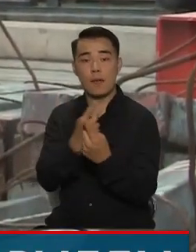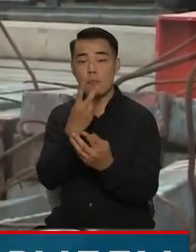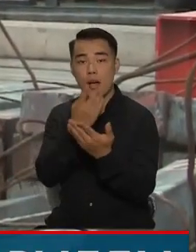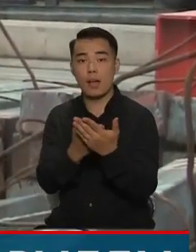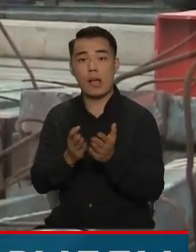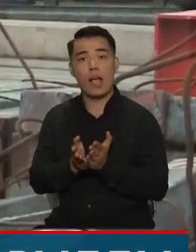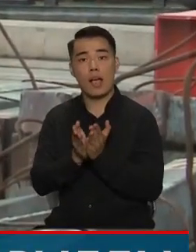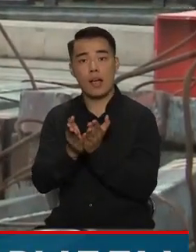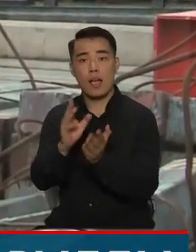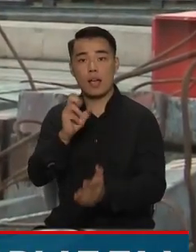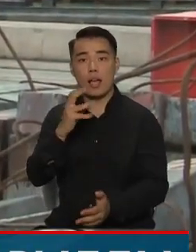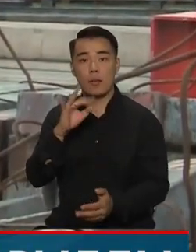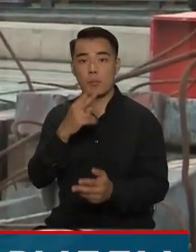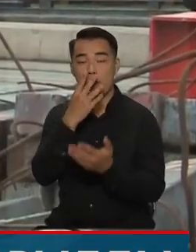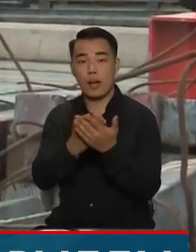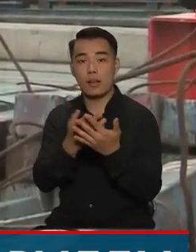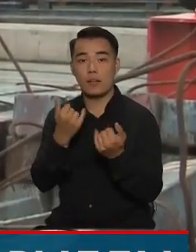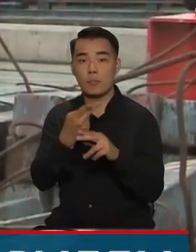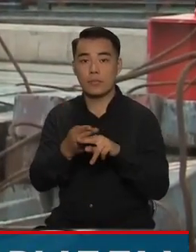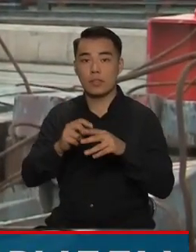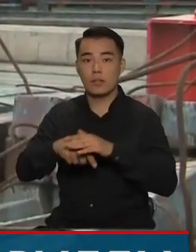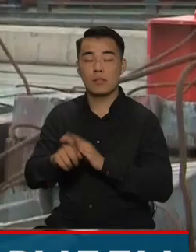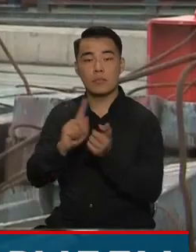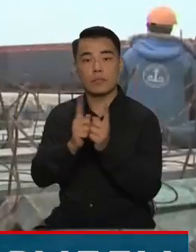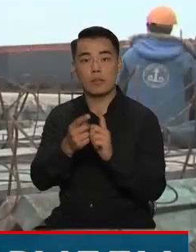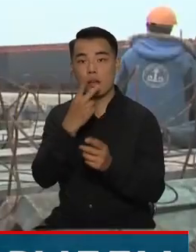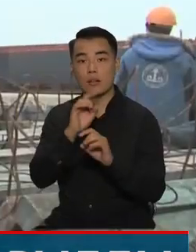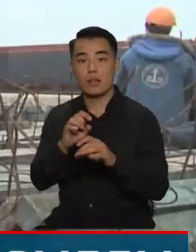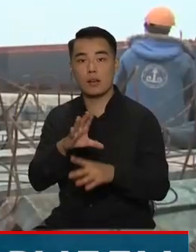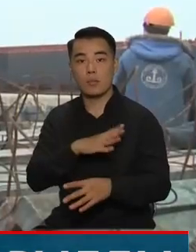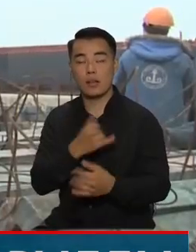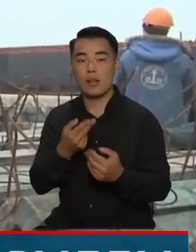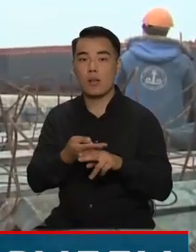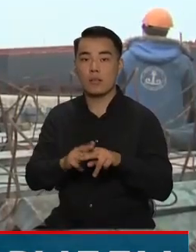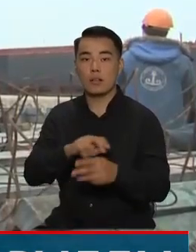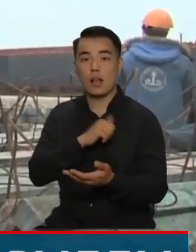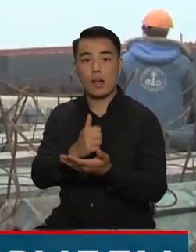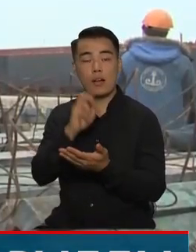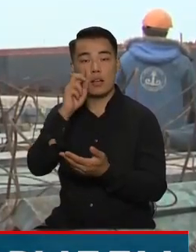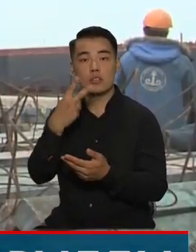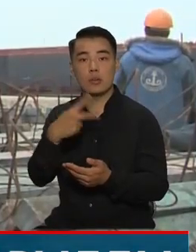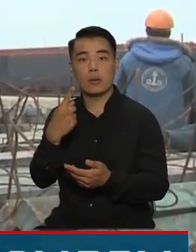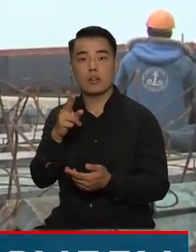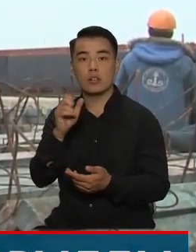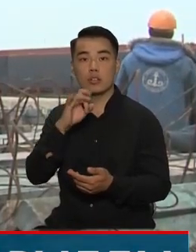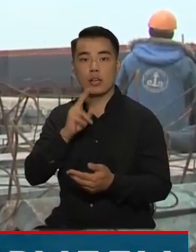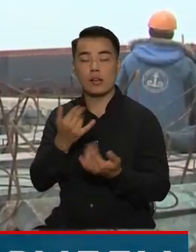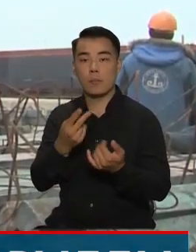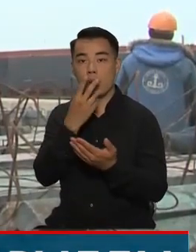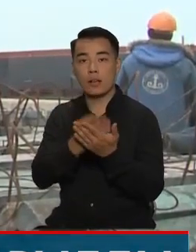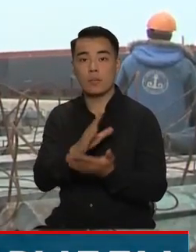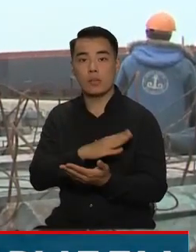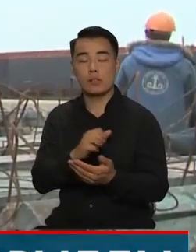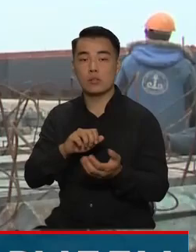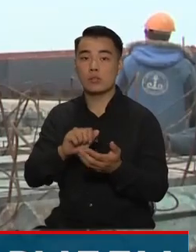порттарын Каспий теңізіндегі жетекші тораптардың біріне айналдыруды тапсырған. Осыған орай үкімет қаулысы 21 қыркүйекте күшіне енді.